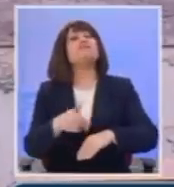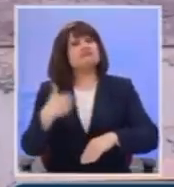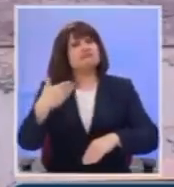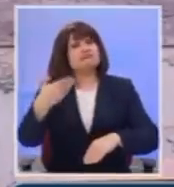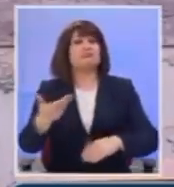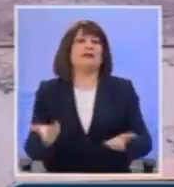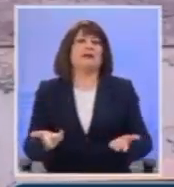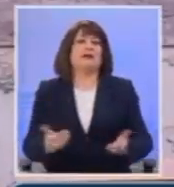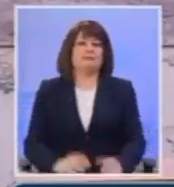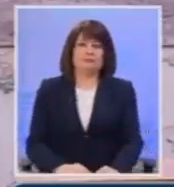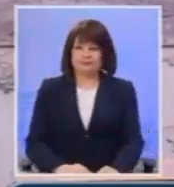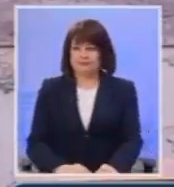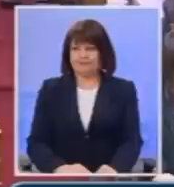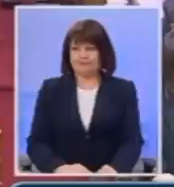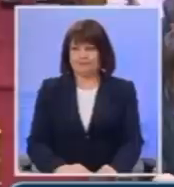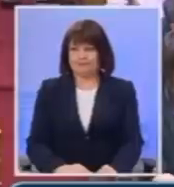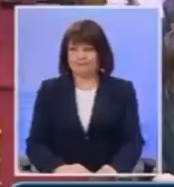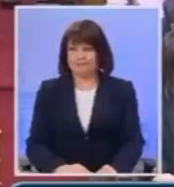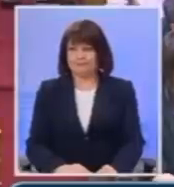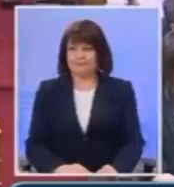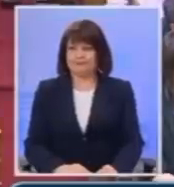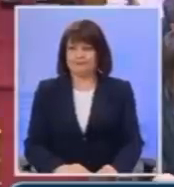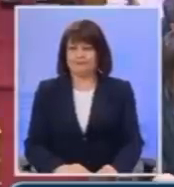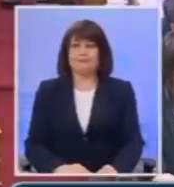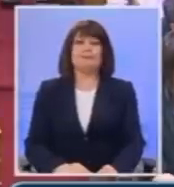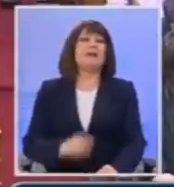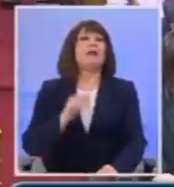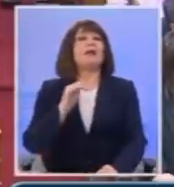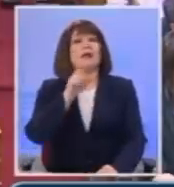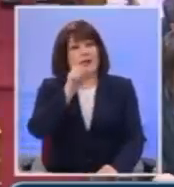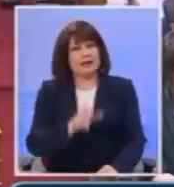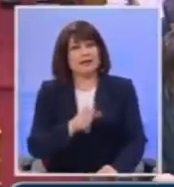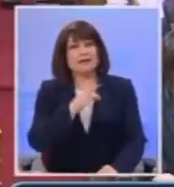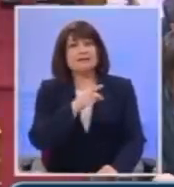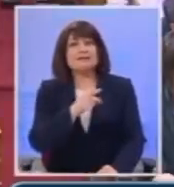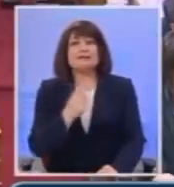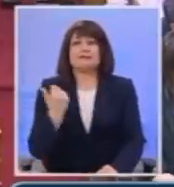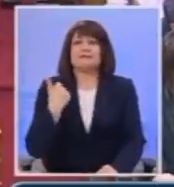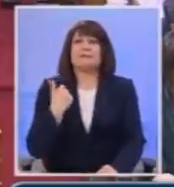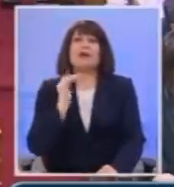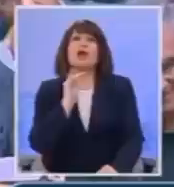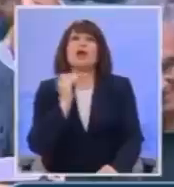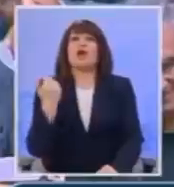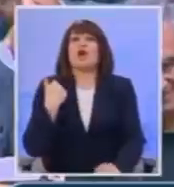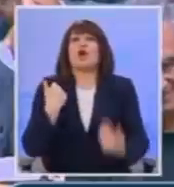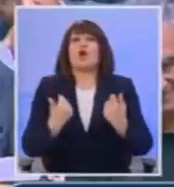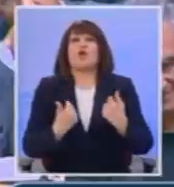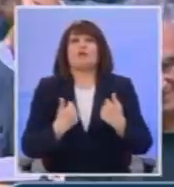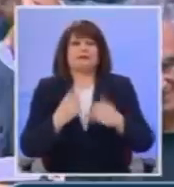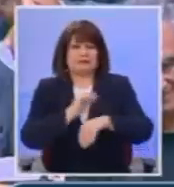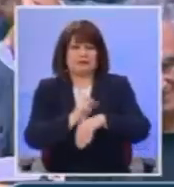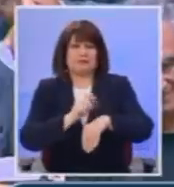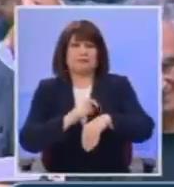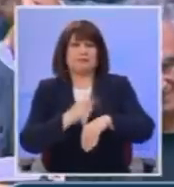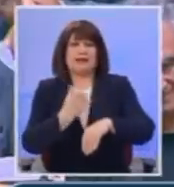ακολουθήσουν μετά. Συνεχίστε, παρακαλώ. Εσείς, κύριε Πρόεδρε, με περιπλανήσατε, γιατί ρωτήσαμε και μου είπατε ότι έχετε χρόνο να κάνουμε